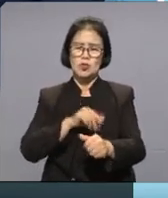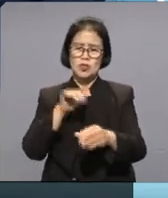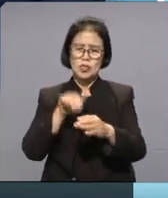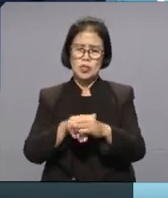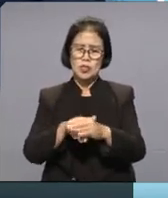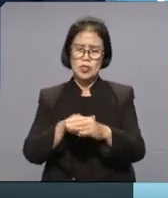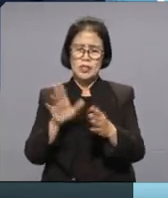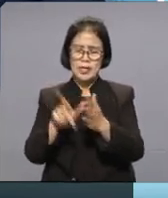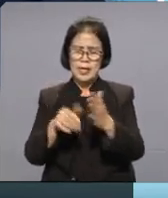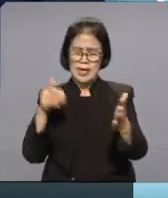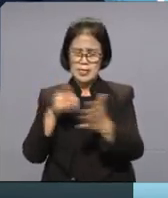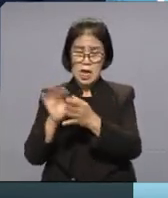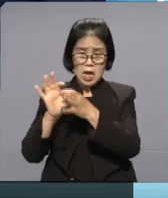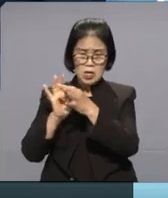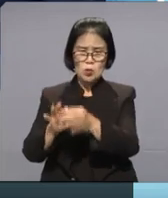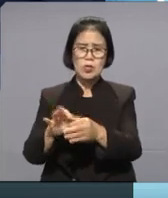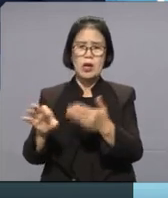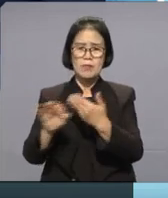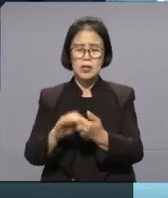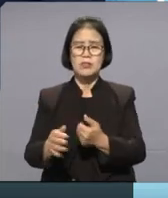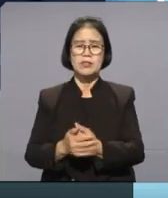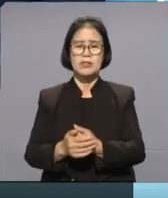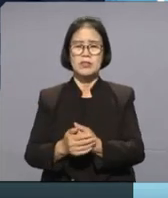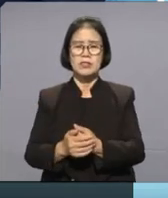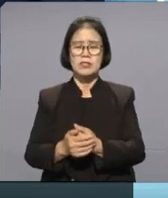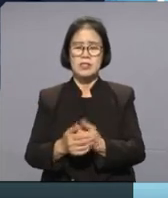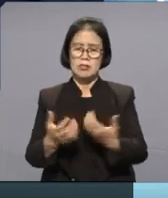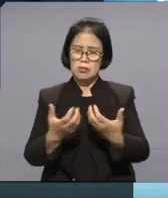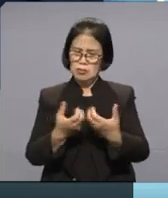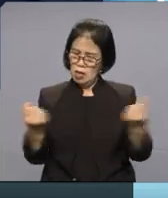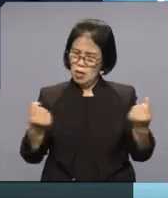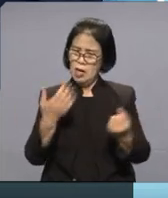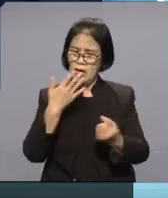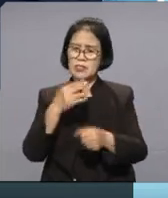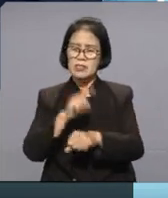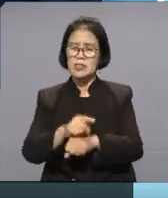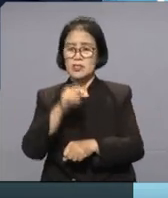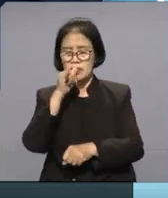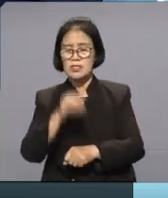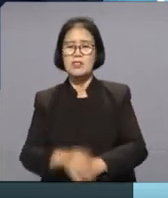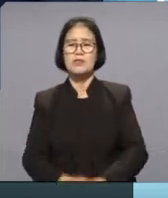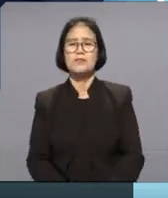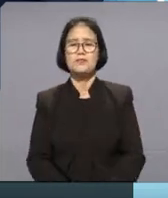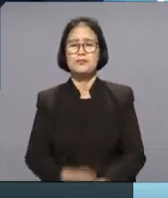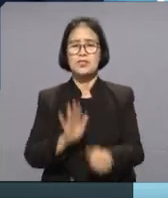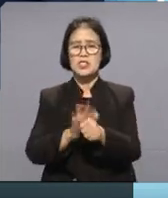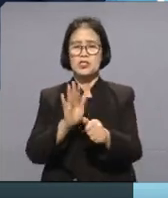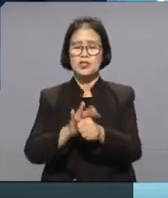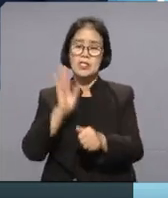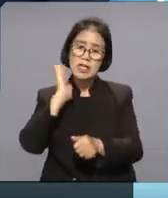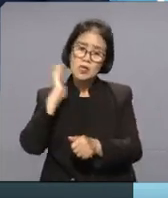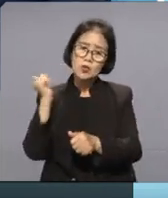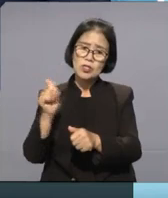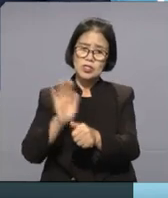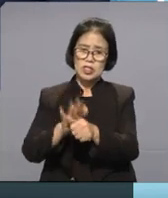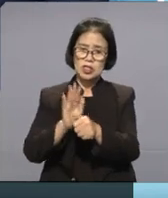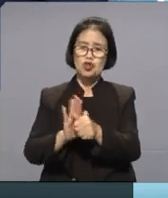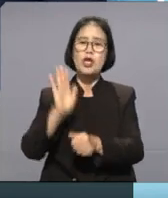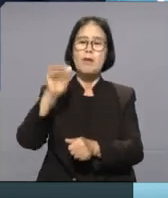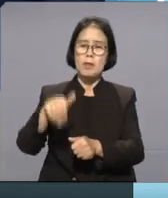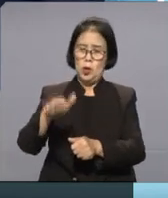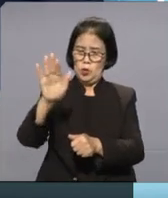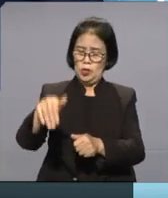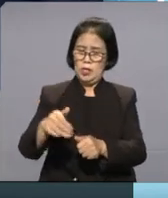간다는 가정을 하면 그건 정말 이제 그러면 이제 분당이 될 가능성이 저는 있다고 봐요. 예. 그러니까 지지율이 대통령 지지율이 어떻게 변하느냐에